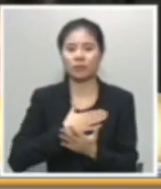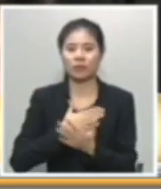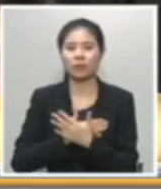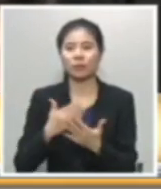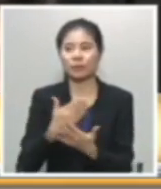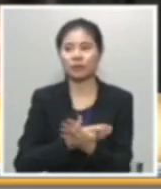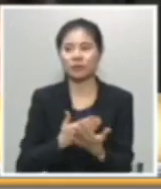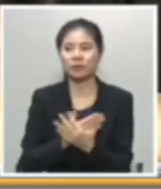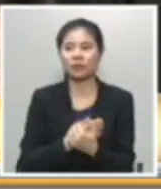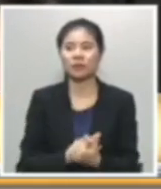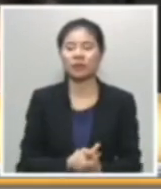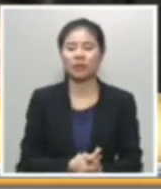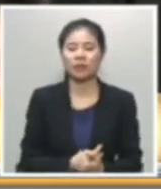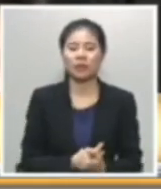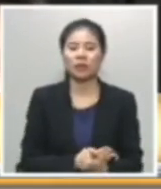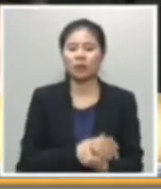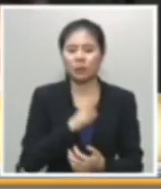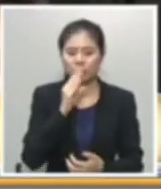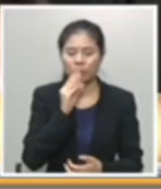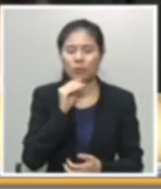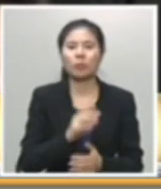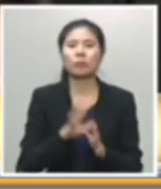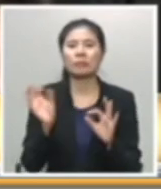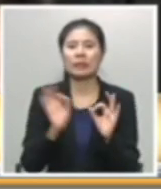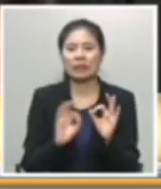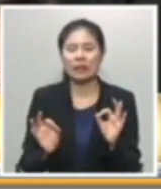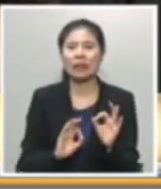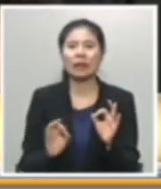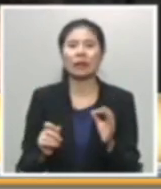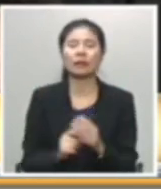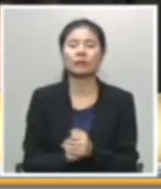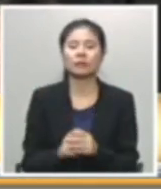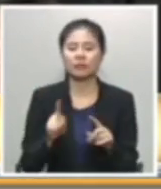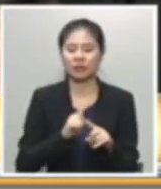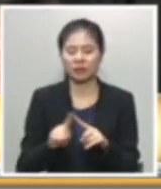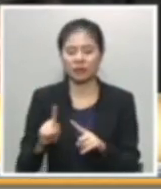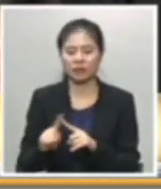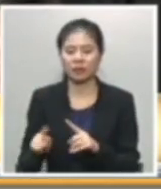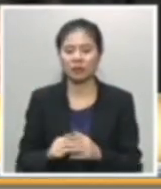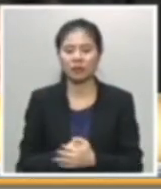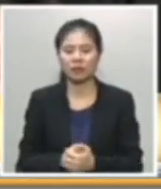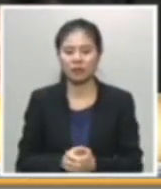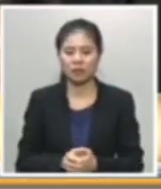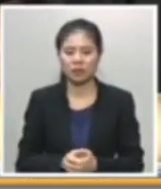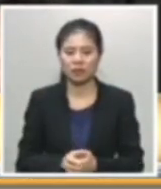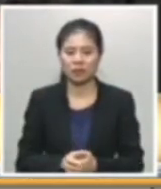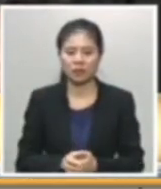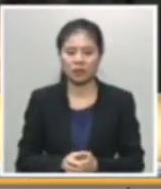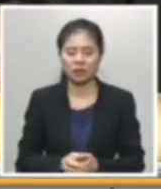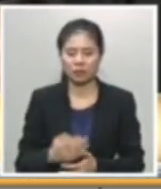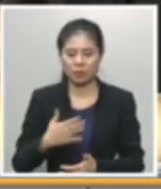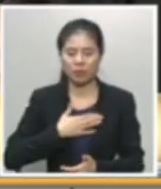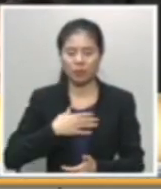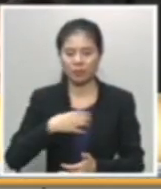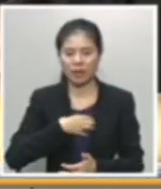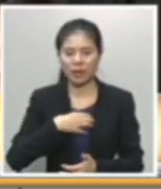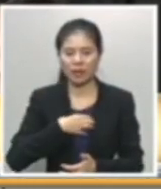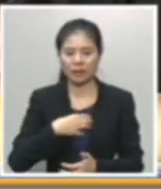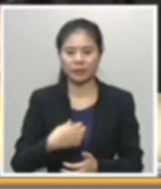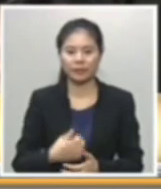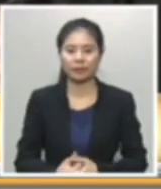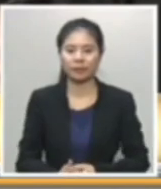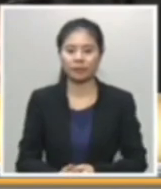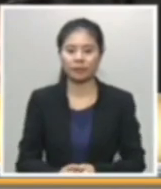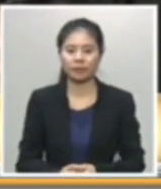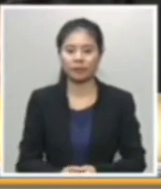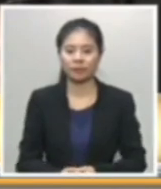ธานพูดนะอยากให้ผมพูดในเนื้อหาสาระสักทีผมไม่ยอมพูดเข้าเนื้อหาสาระอะไรนั้นผมอยากนะครับ